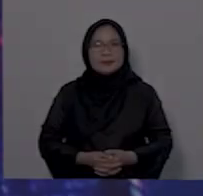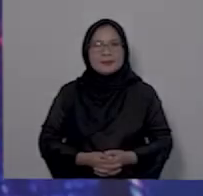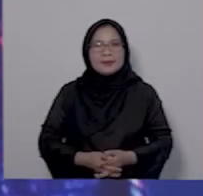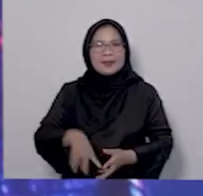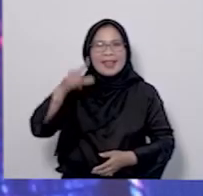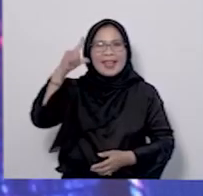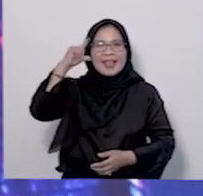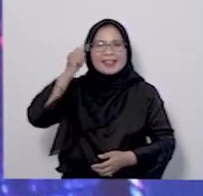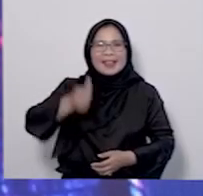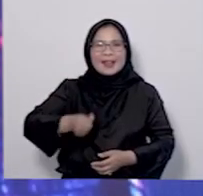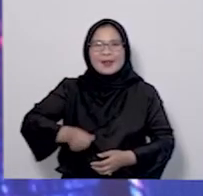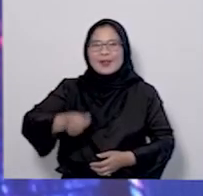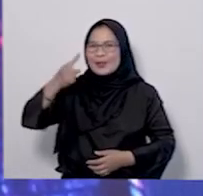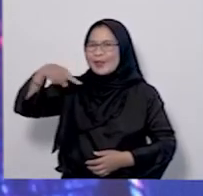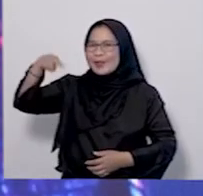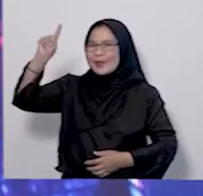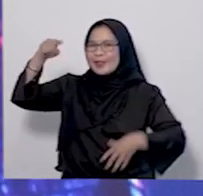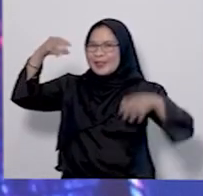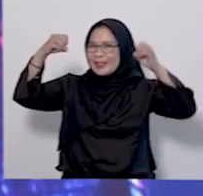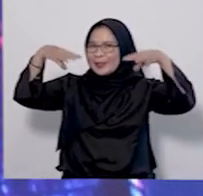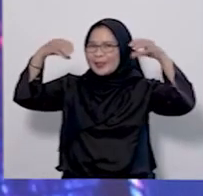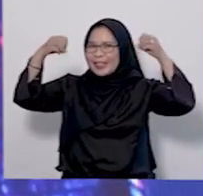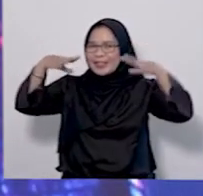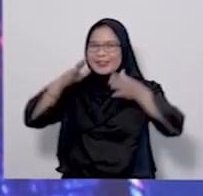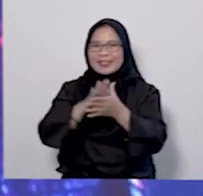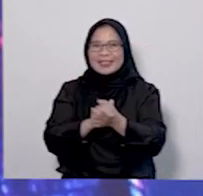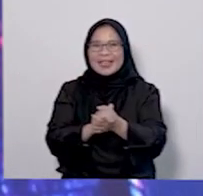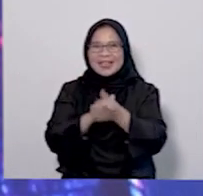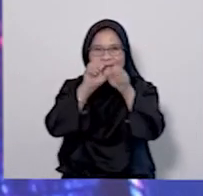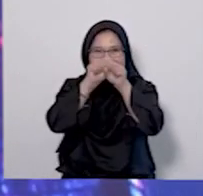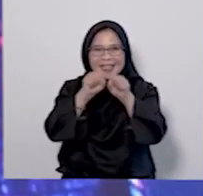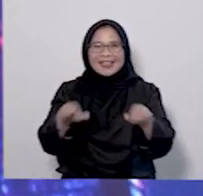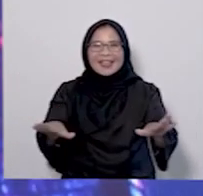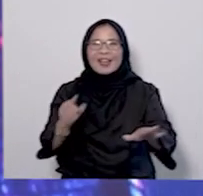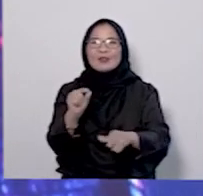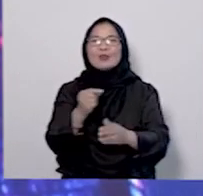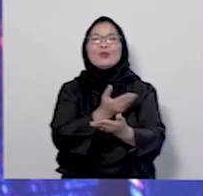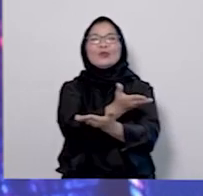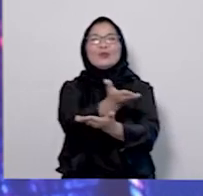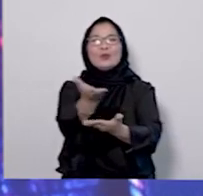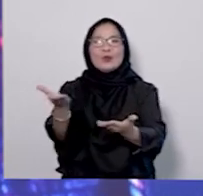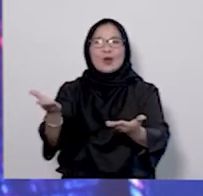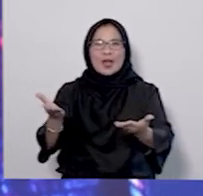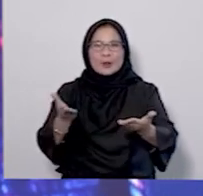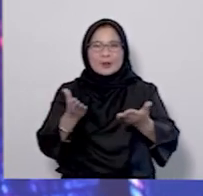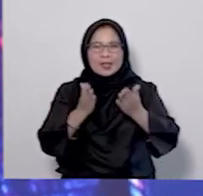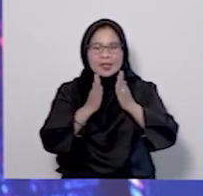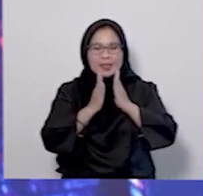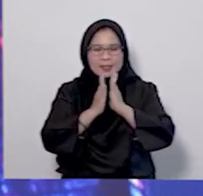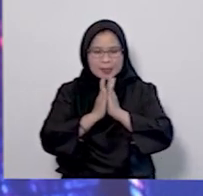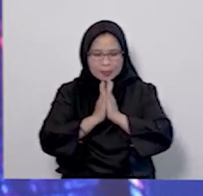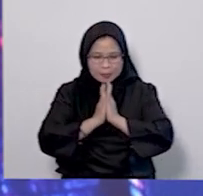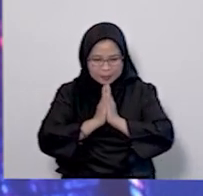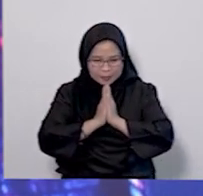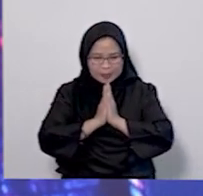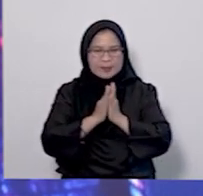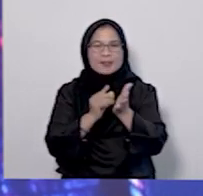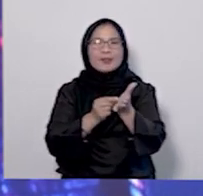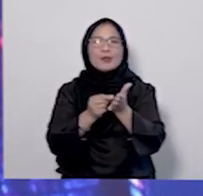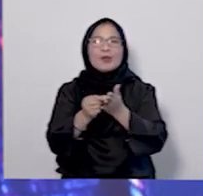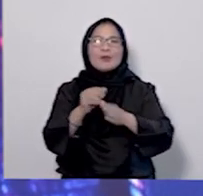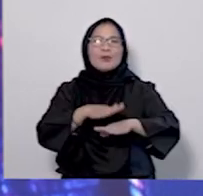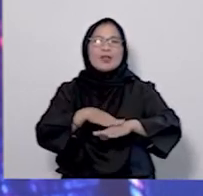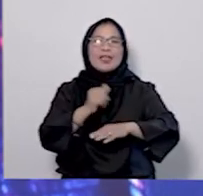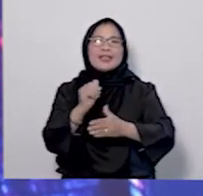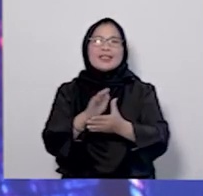Assalamualaikum warahmatullahi wabarakatuh salam sejahtera bagi kita semua Shalom Om Swastiastu